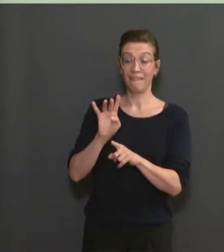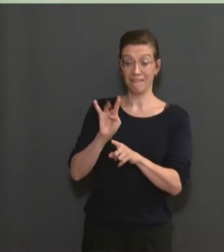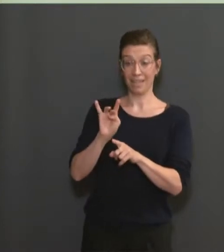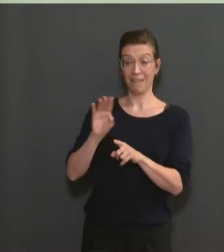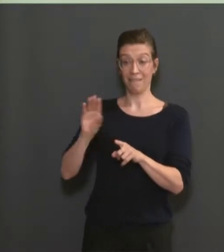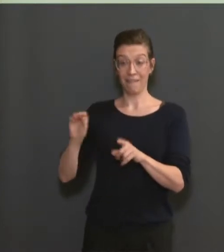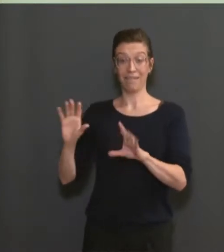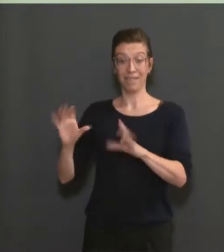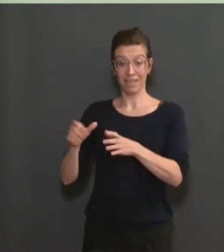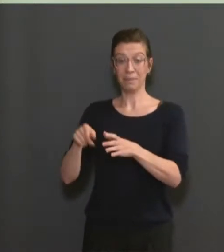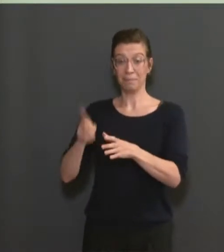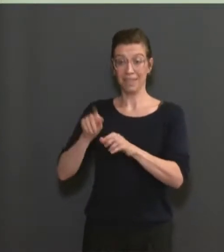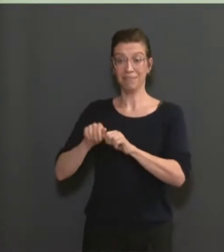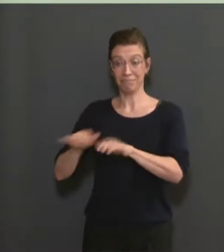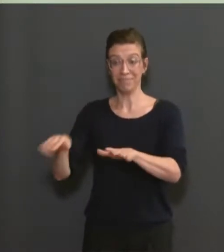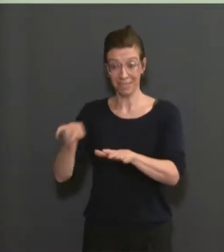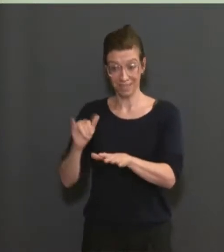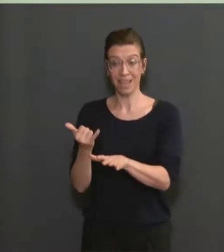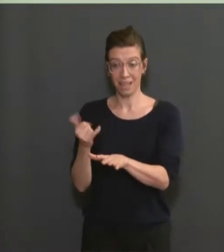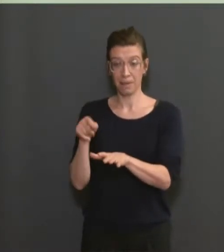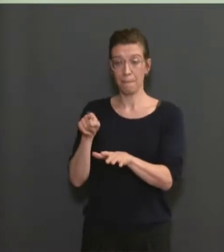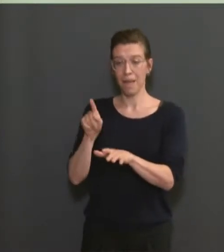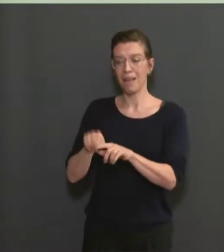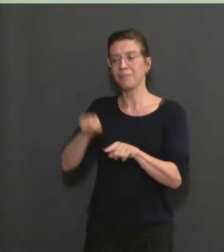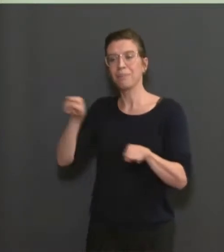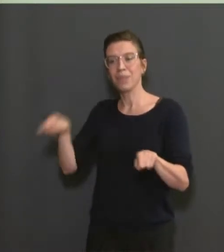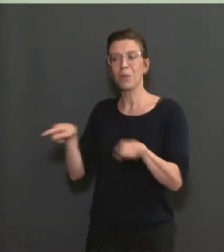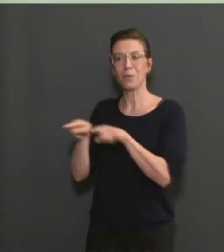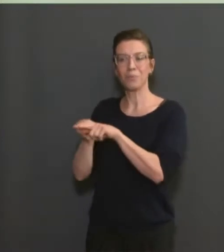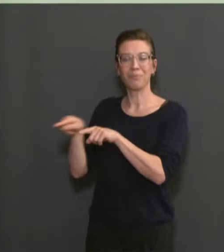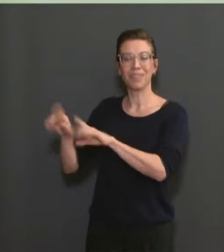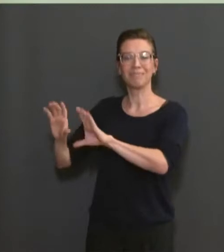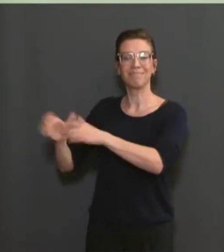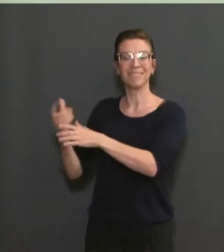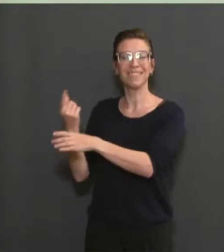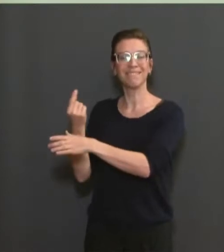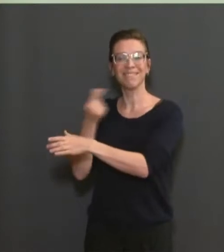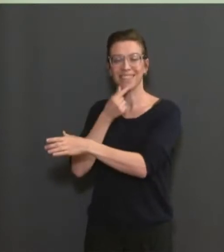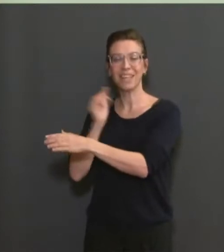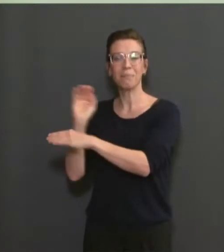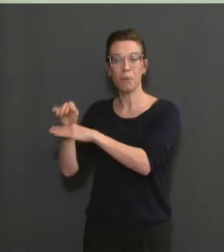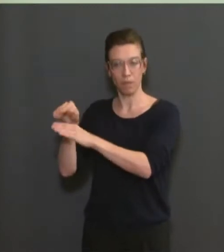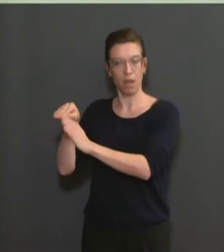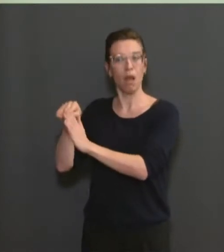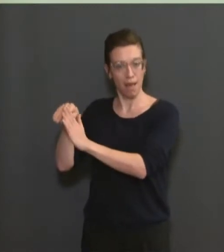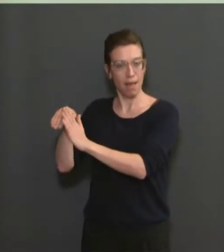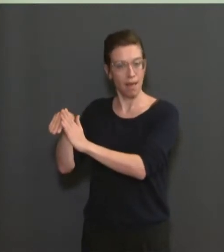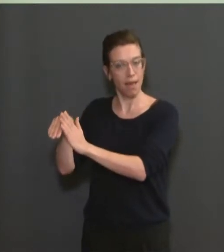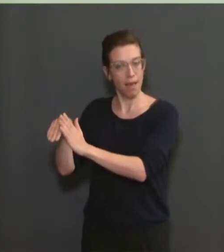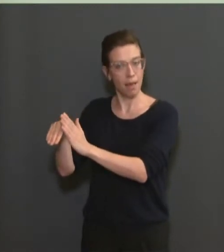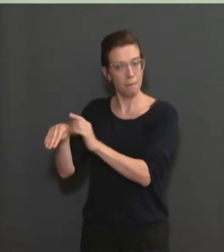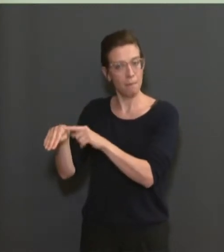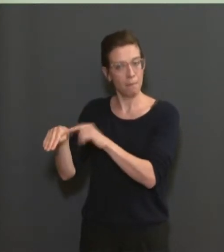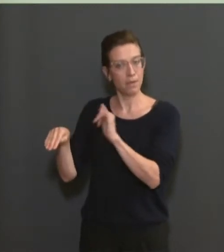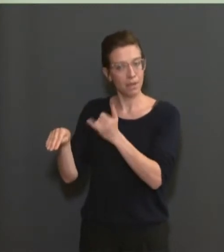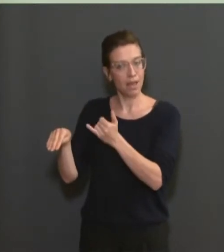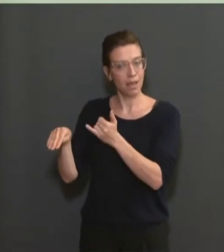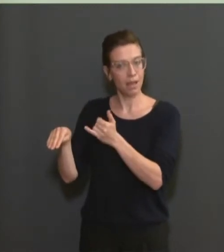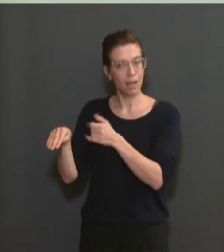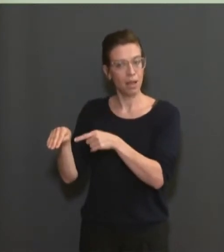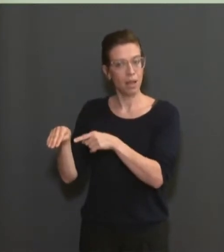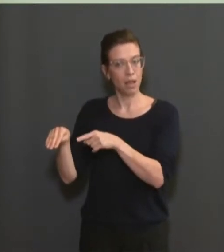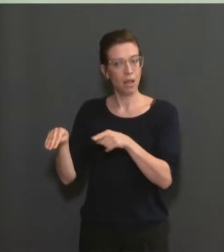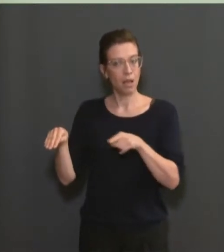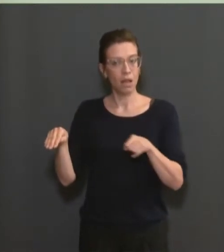Bij de 70-plussers zet de daling zich ook verder voort, al is die nu iets minder uitgesproken dan in de andere